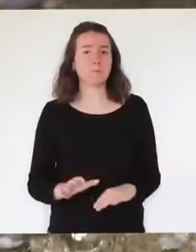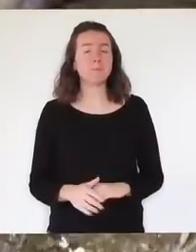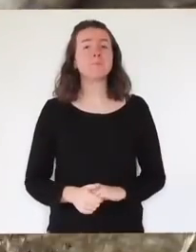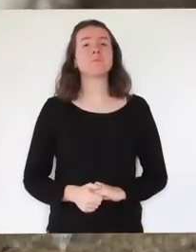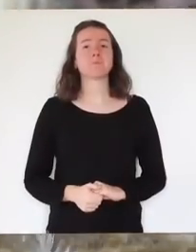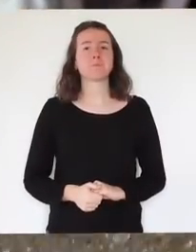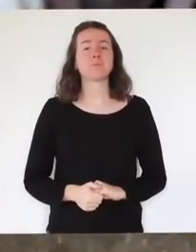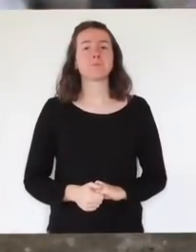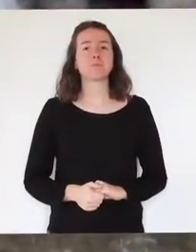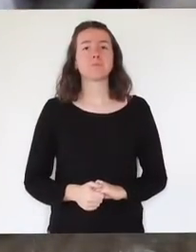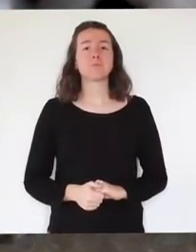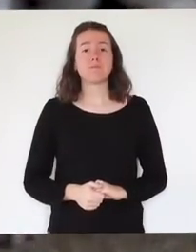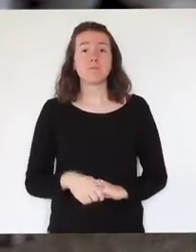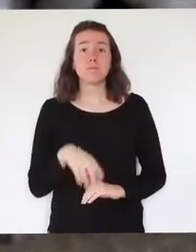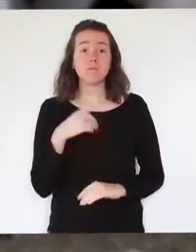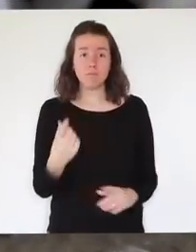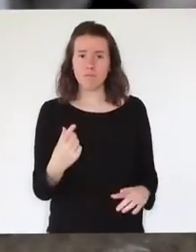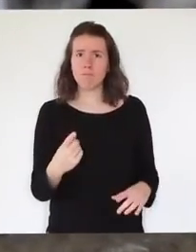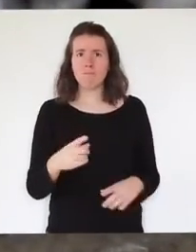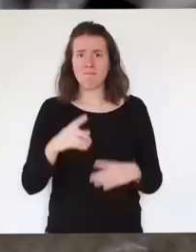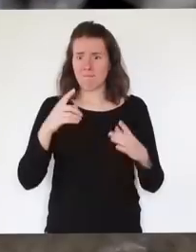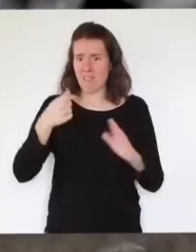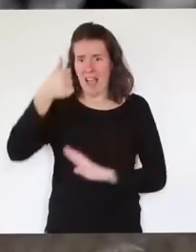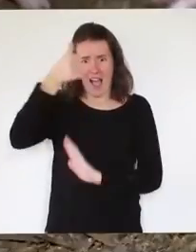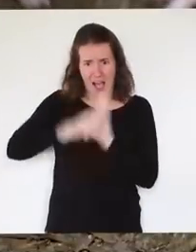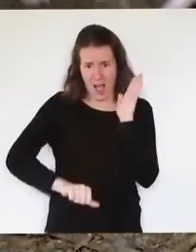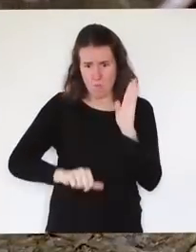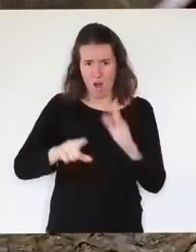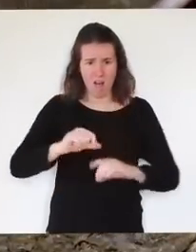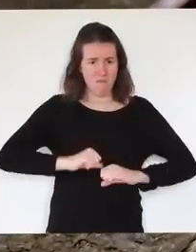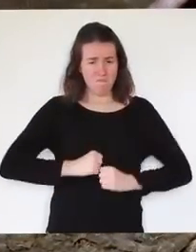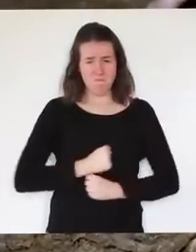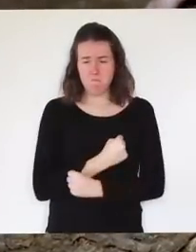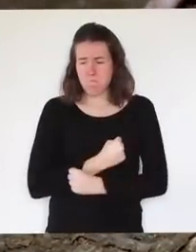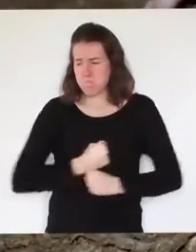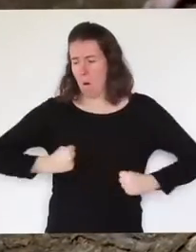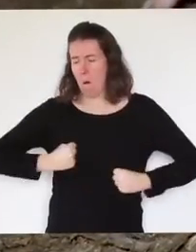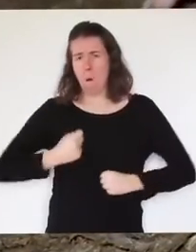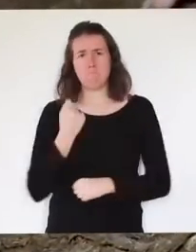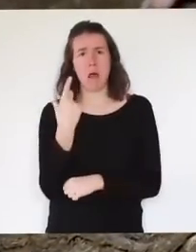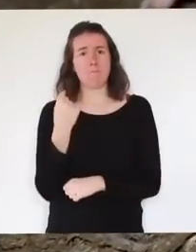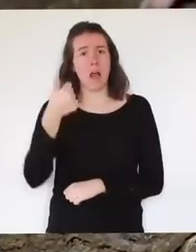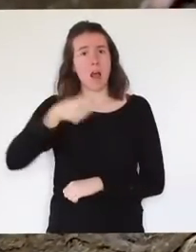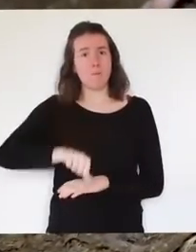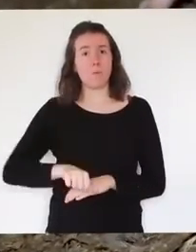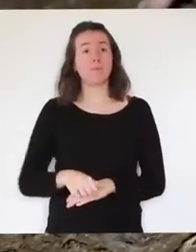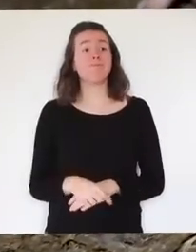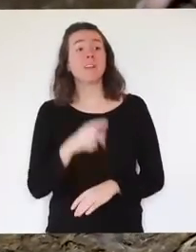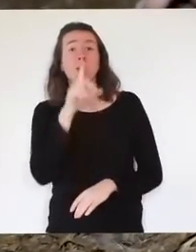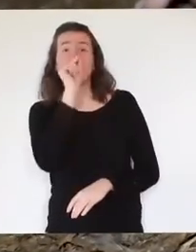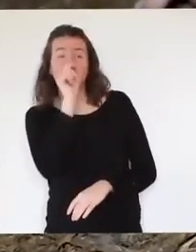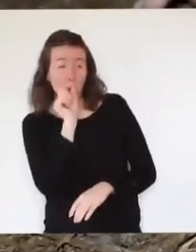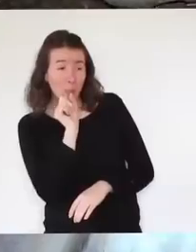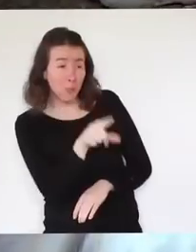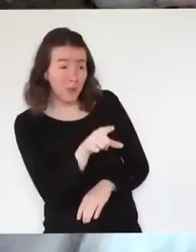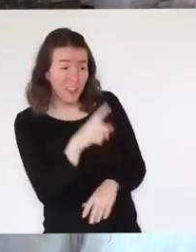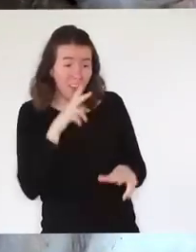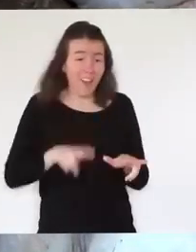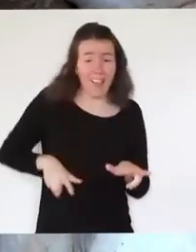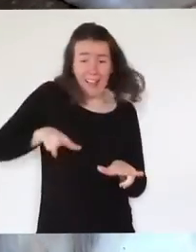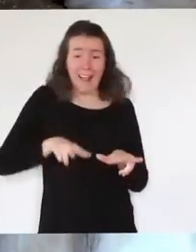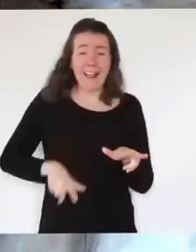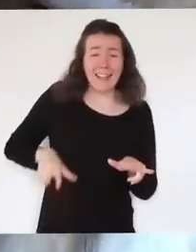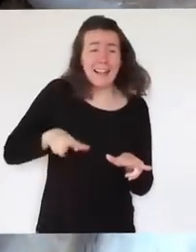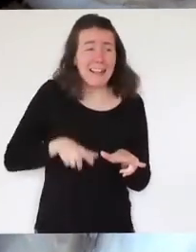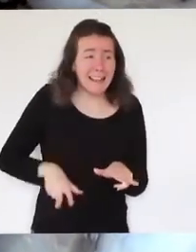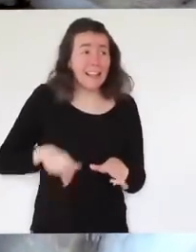Les poulets sont devenus énormes en à peine un mois. Comme ils se déplacent avec difficulté, ce poulet n'a pas grandi assez vite. Les mangeoires